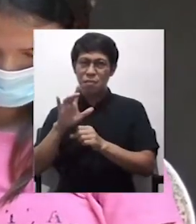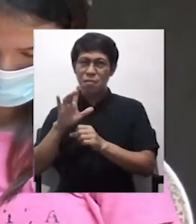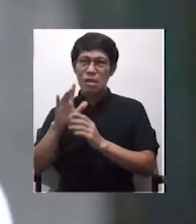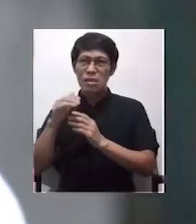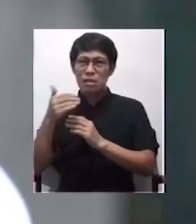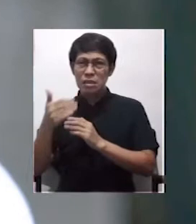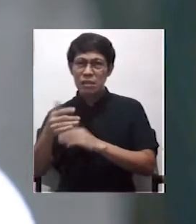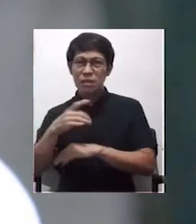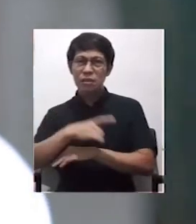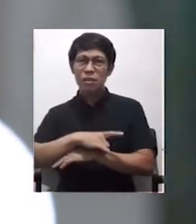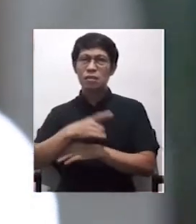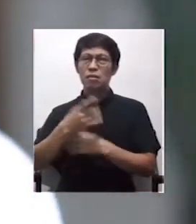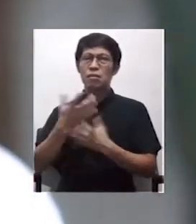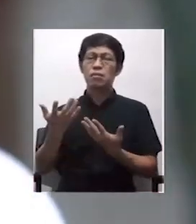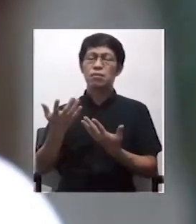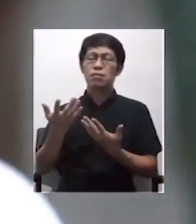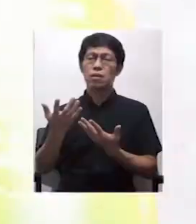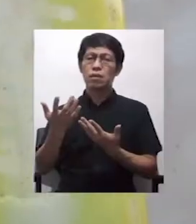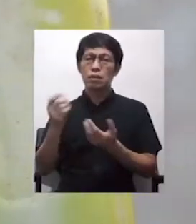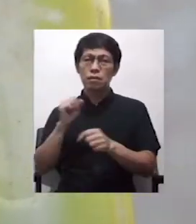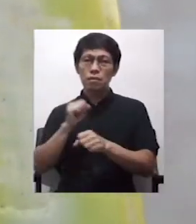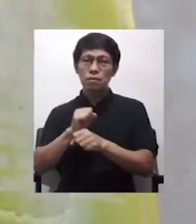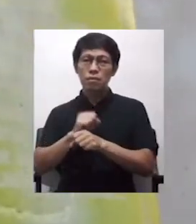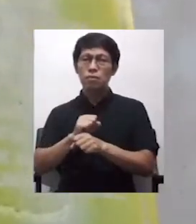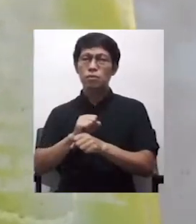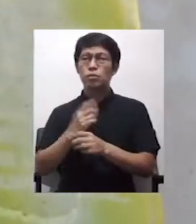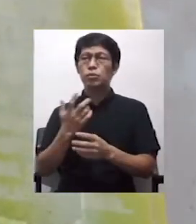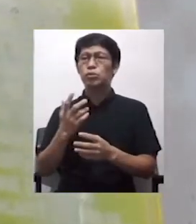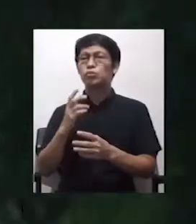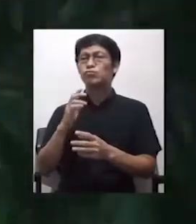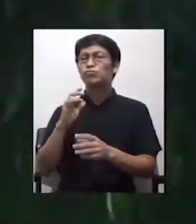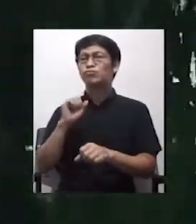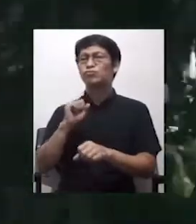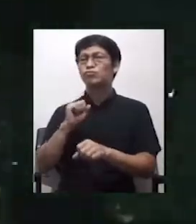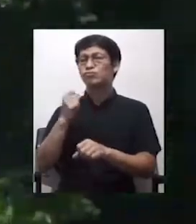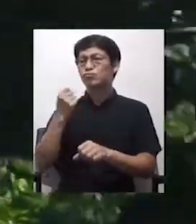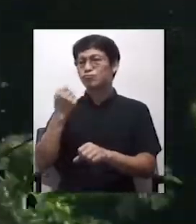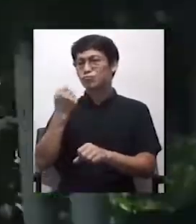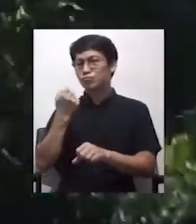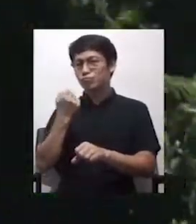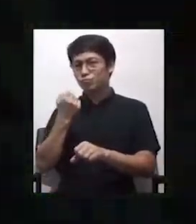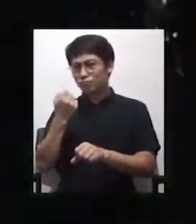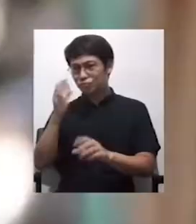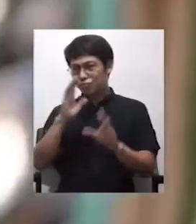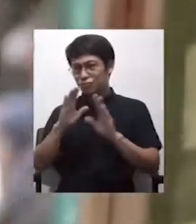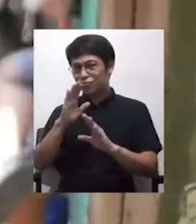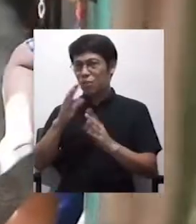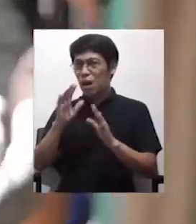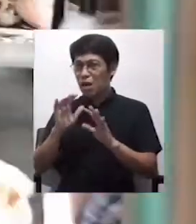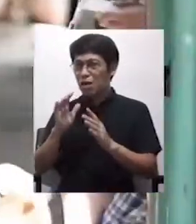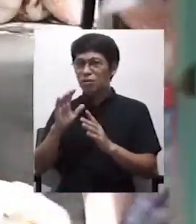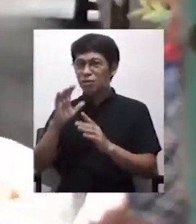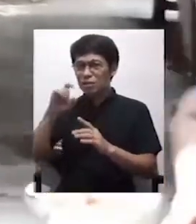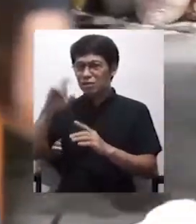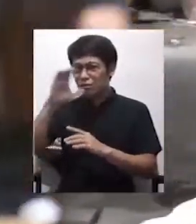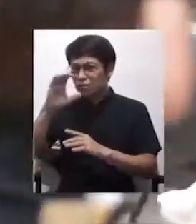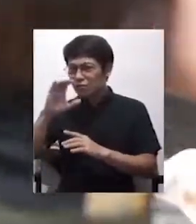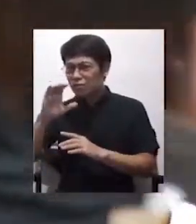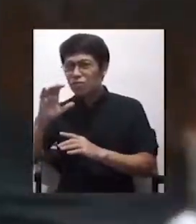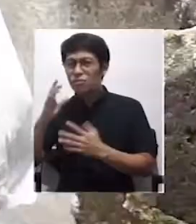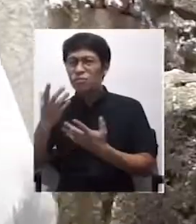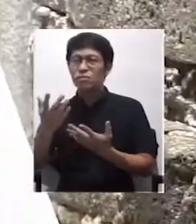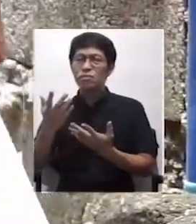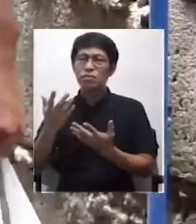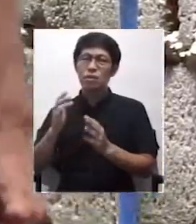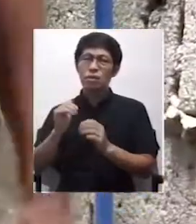lang, humiling ka sa kanya na may taong tutulong sa atin. At huwag ka mawawala ng pag-asa sa pinagdadaanan mo